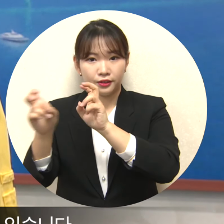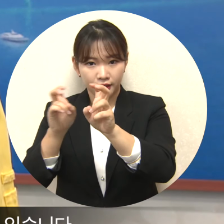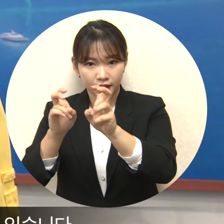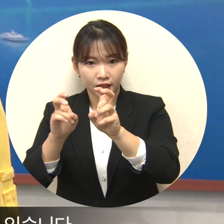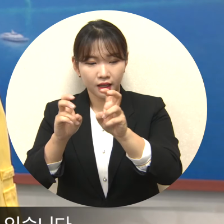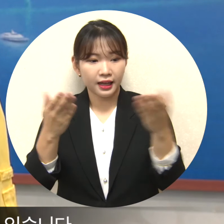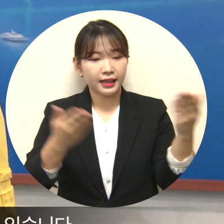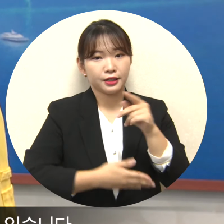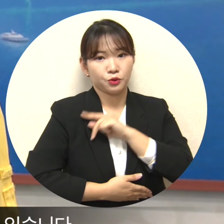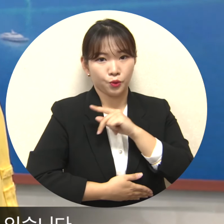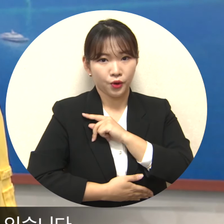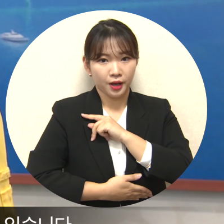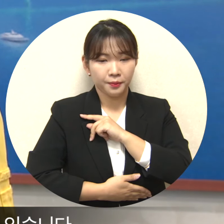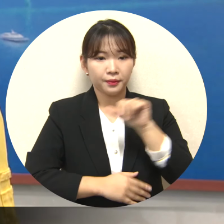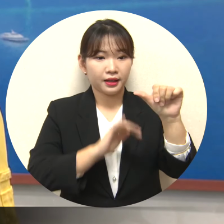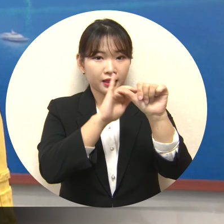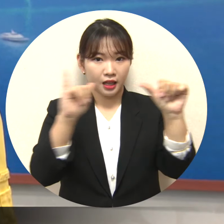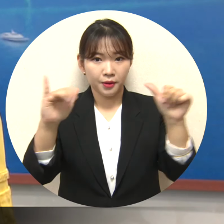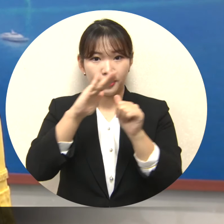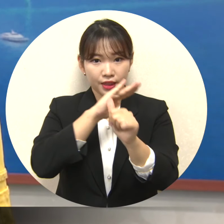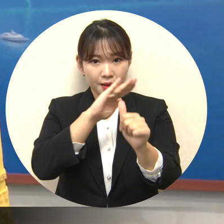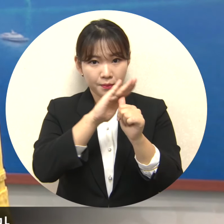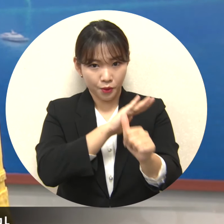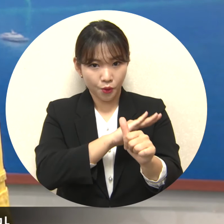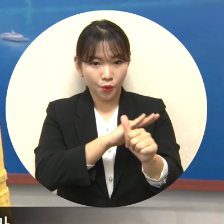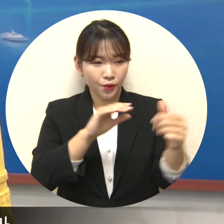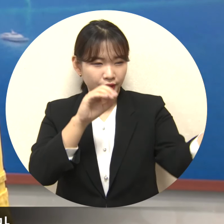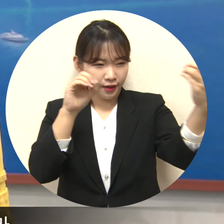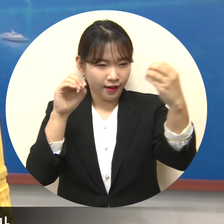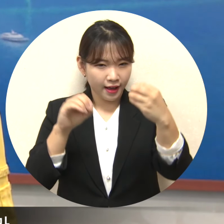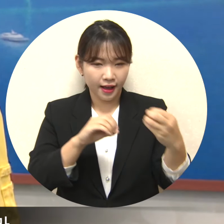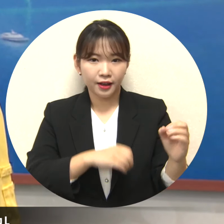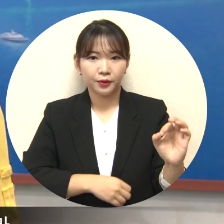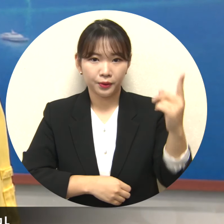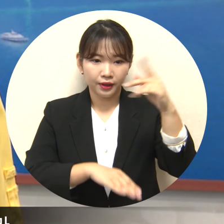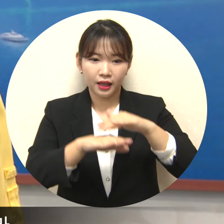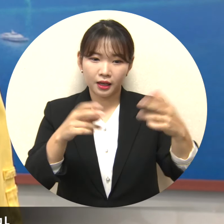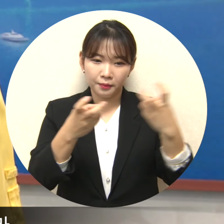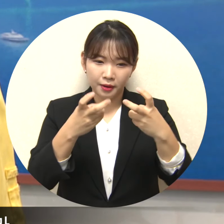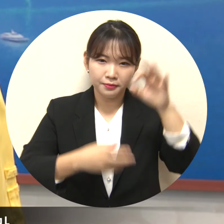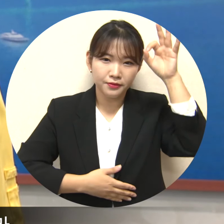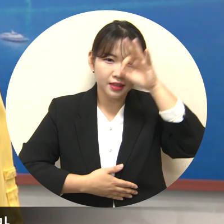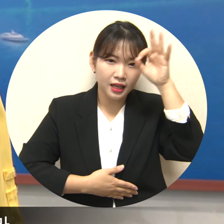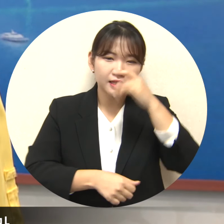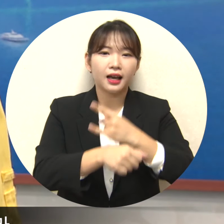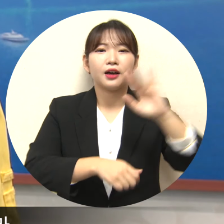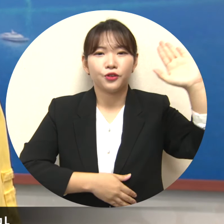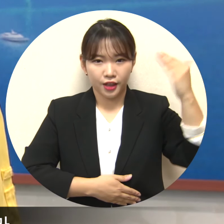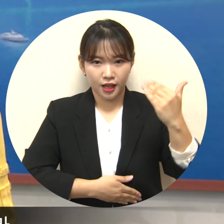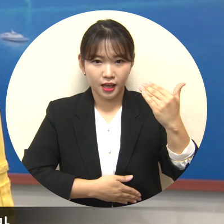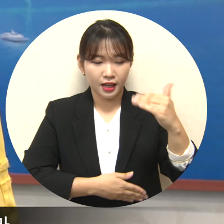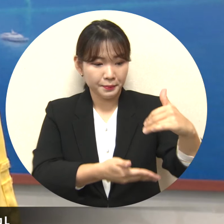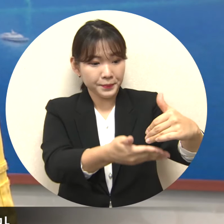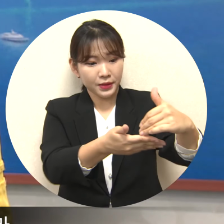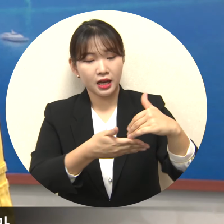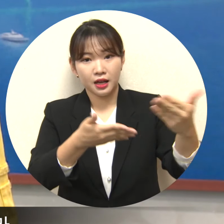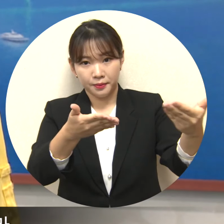버스회사 노동조합 등 오자 대표자 대아를 통해 해결 방안을 모색해야 한다는